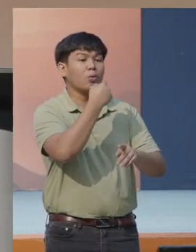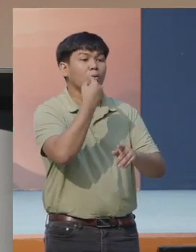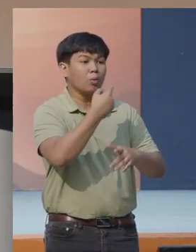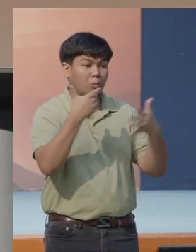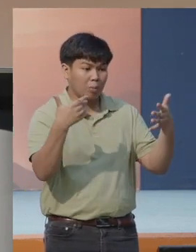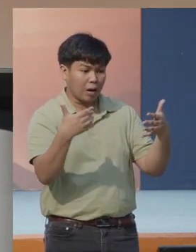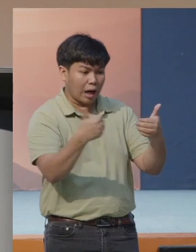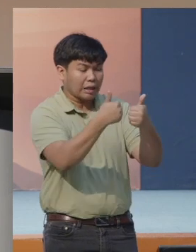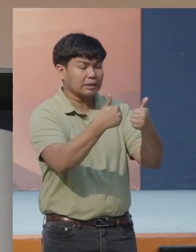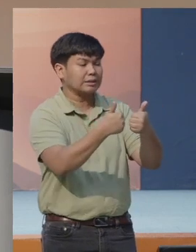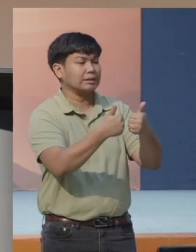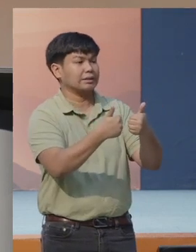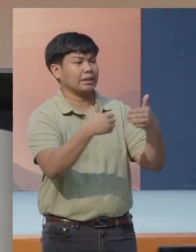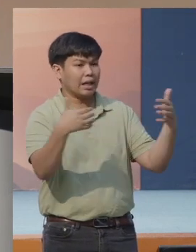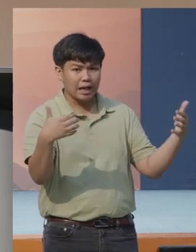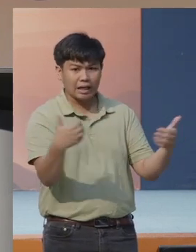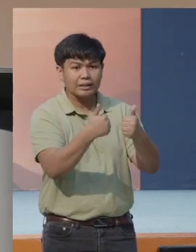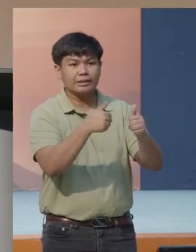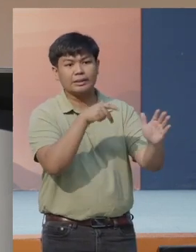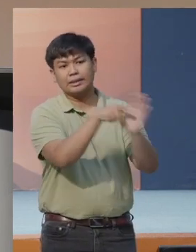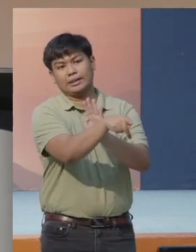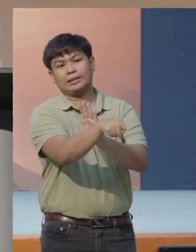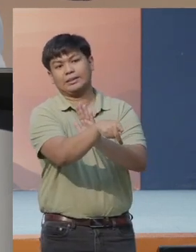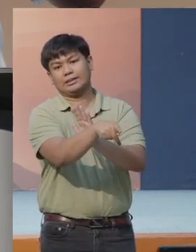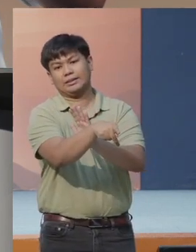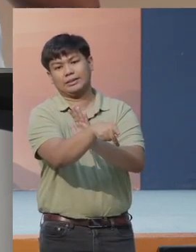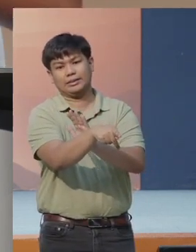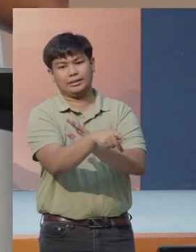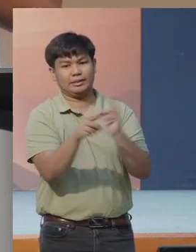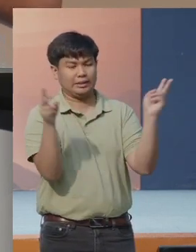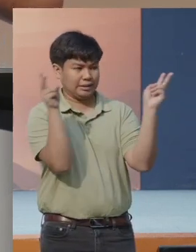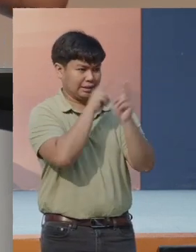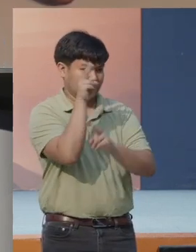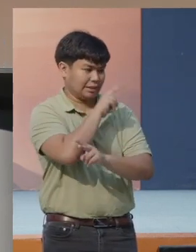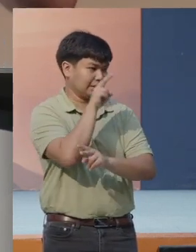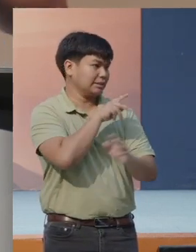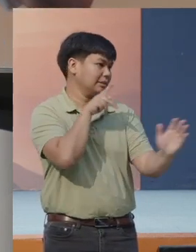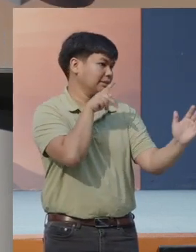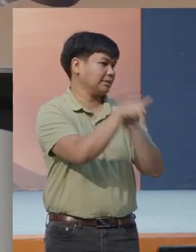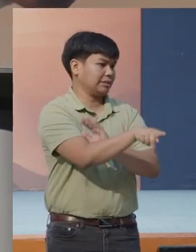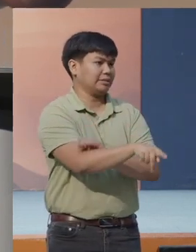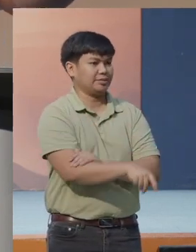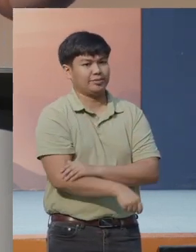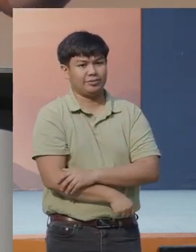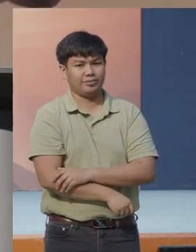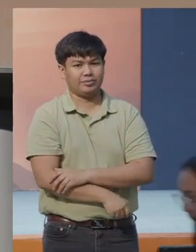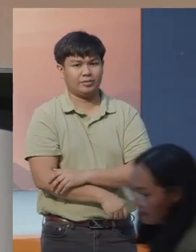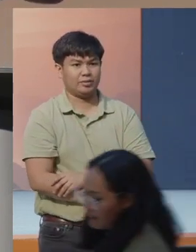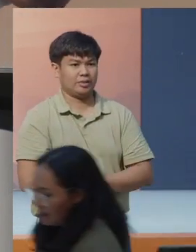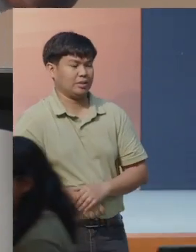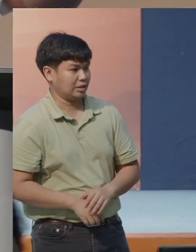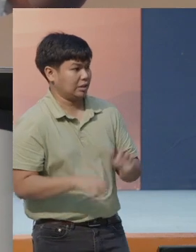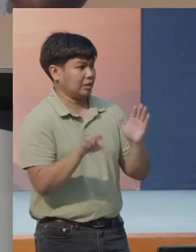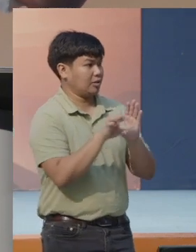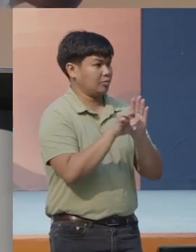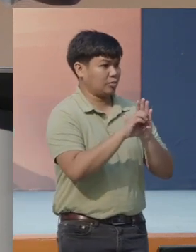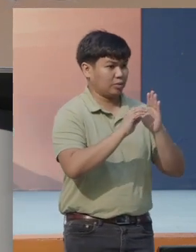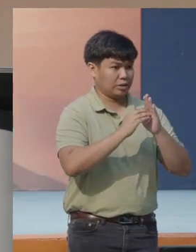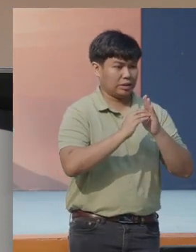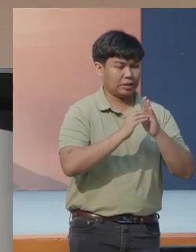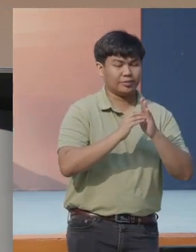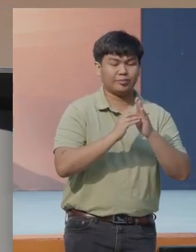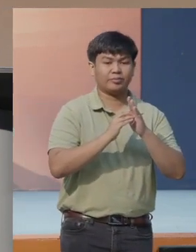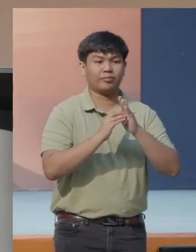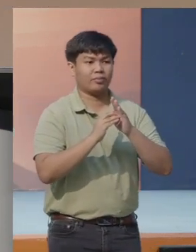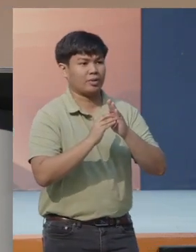Israel na aksidenteng nakapatay ng tao. Nagsilbing proteksyon nila ang mga lungsod na to sa